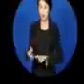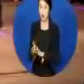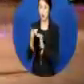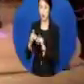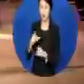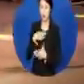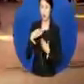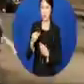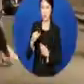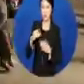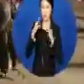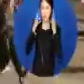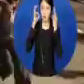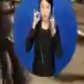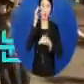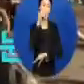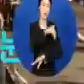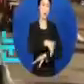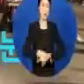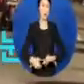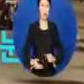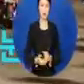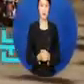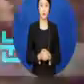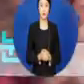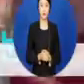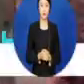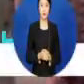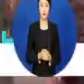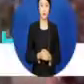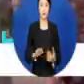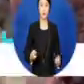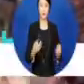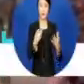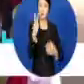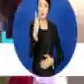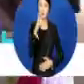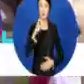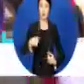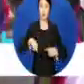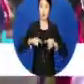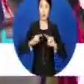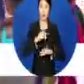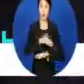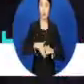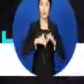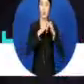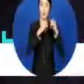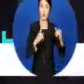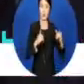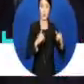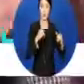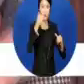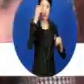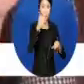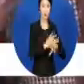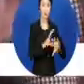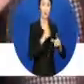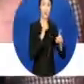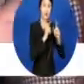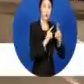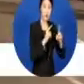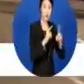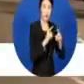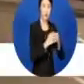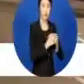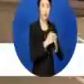것을 다짐했습니다. 한편 천안 흥타령 춤축제 2015에 참여하는 자원봉사자는 외국어 통역,